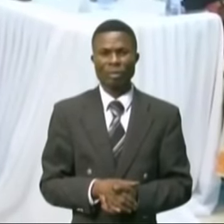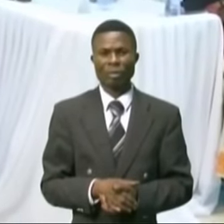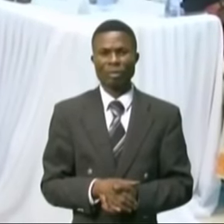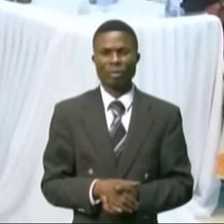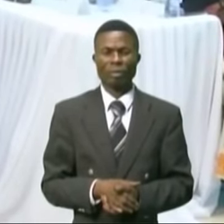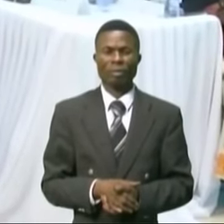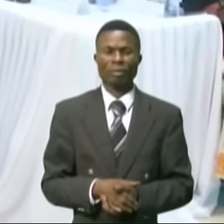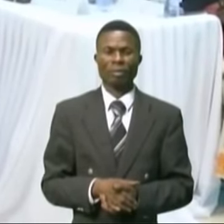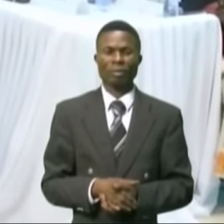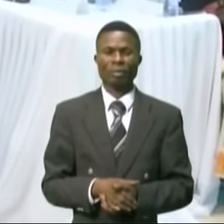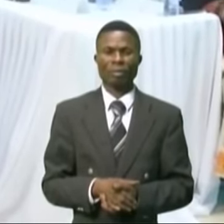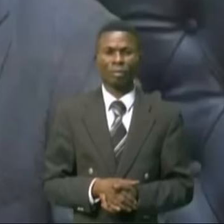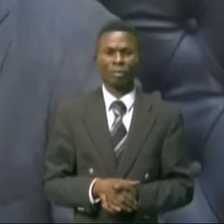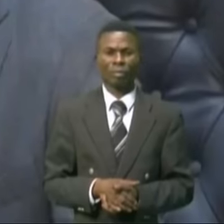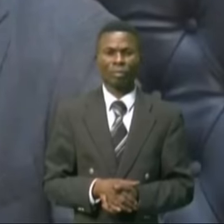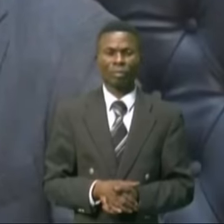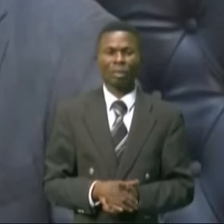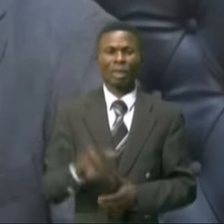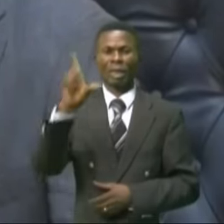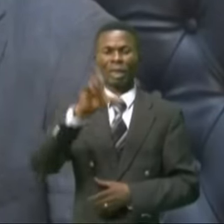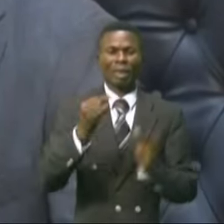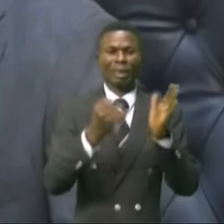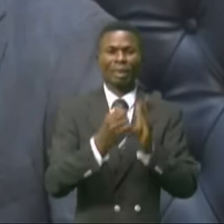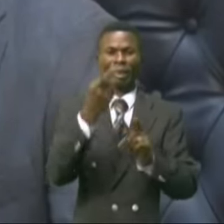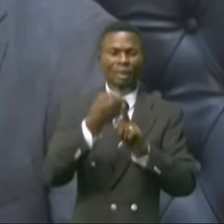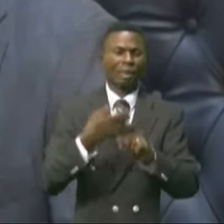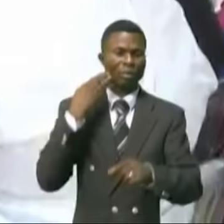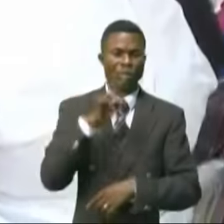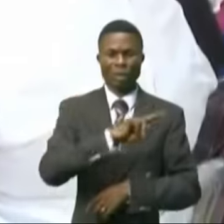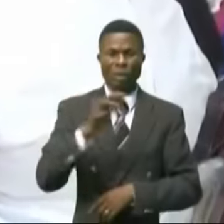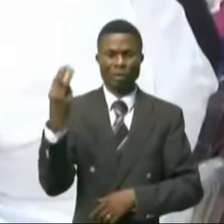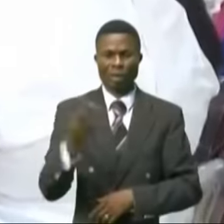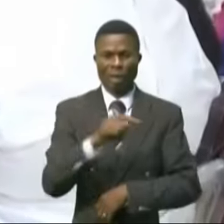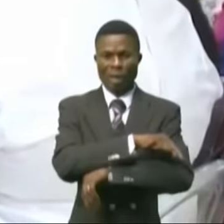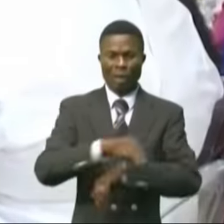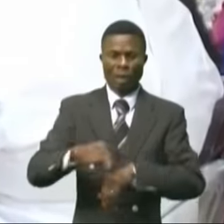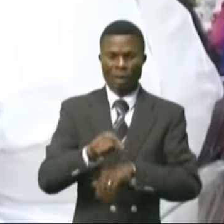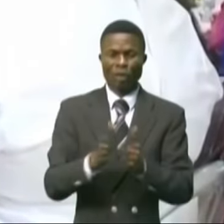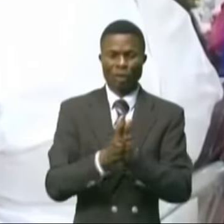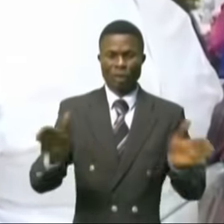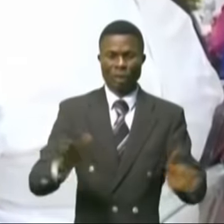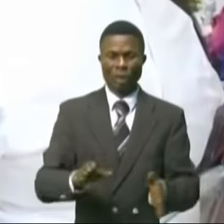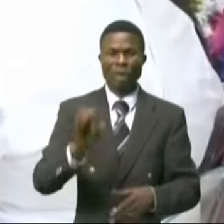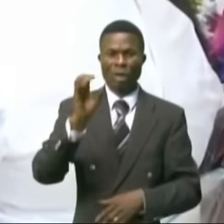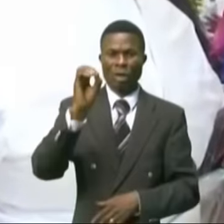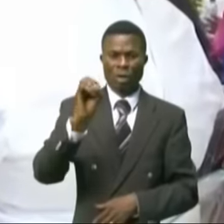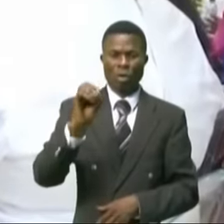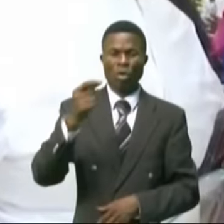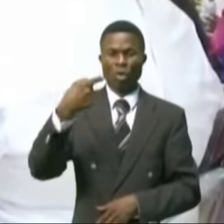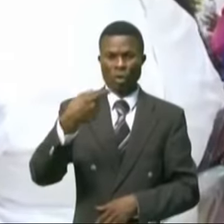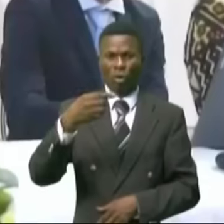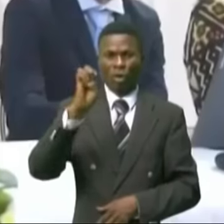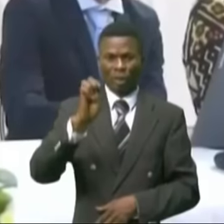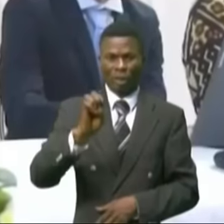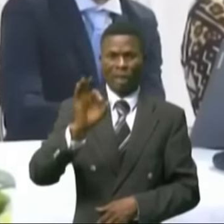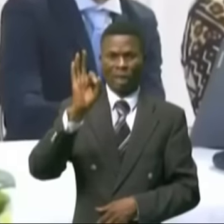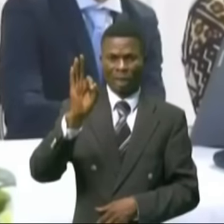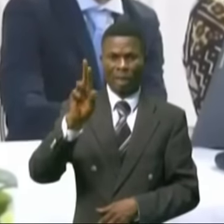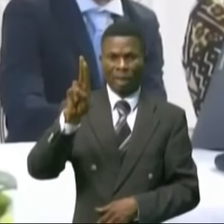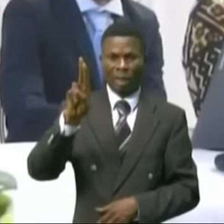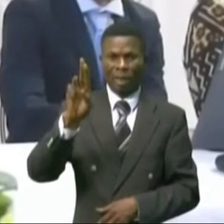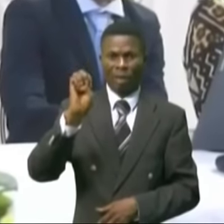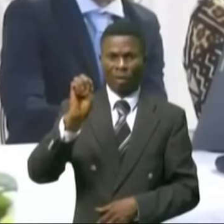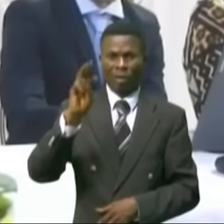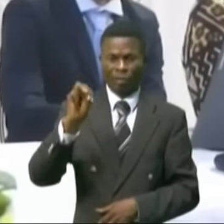Ouverte lundi 6 mai 2024 au siège de la direction générale de l'Office de gestion du fret multimodal à